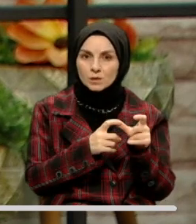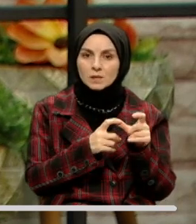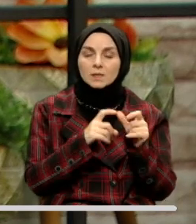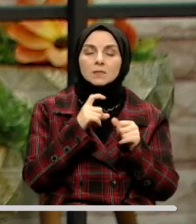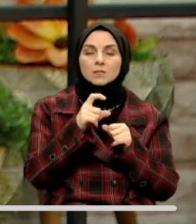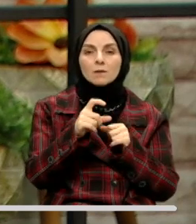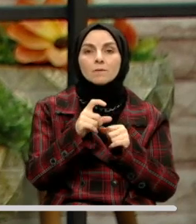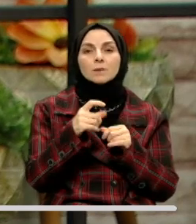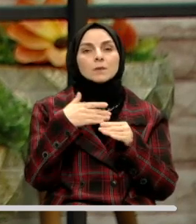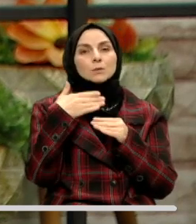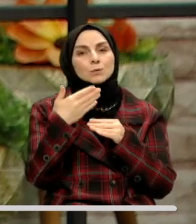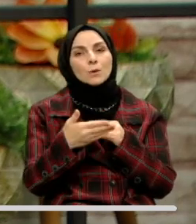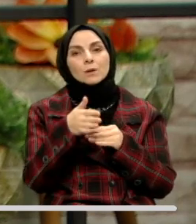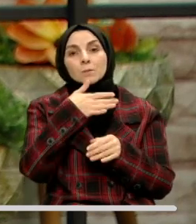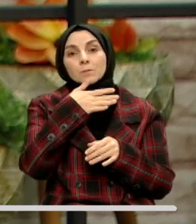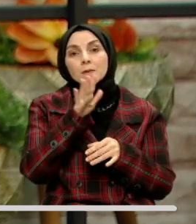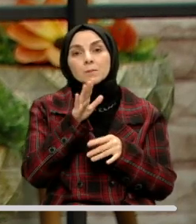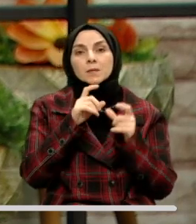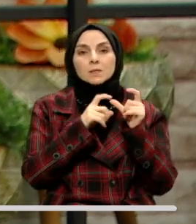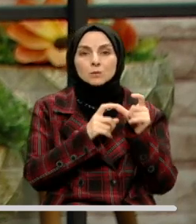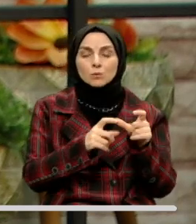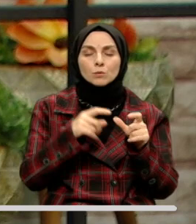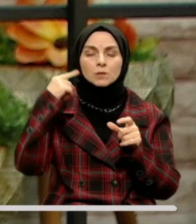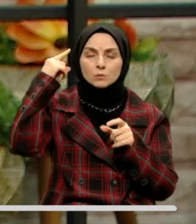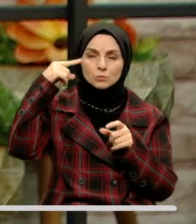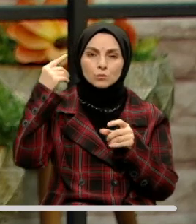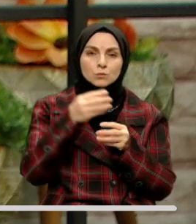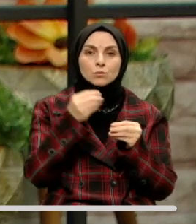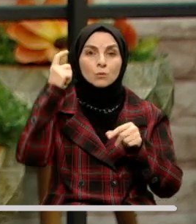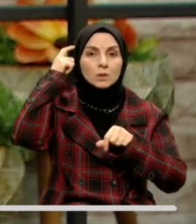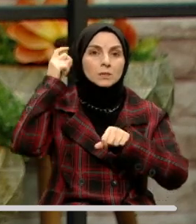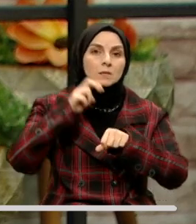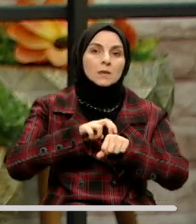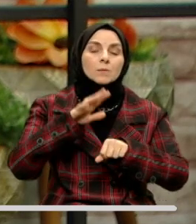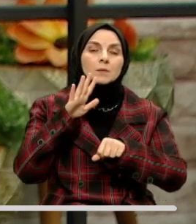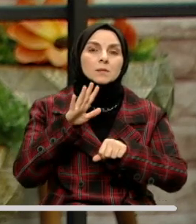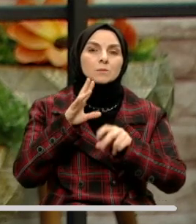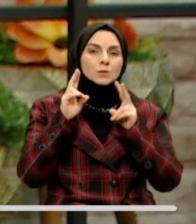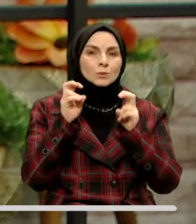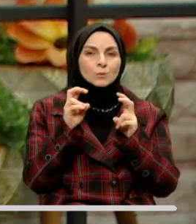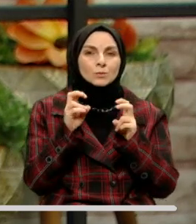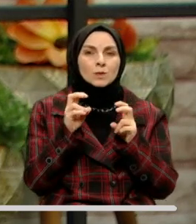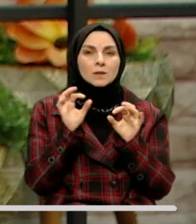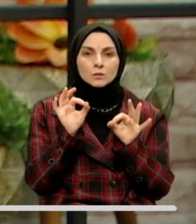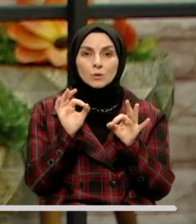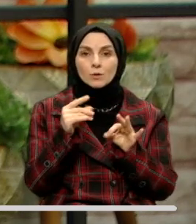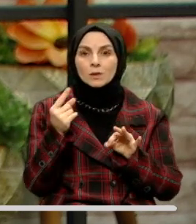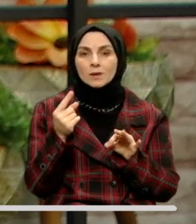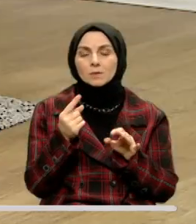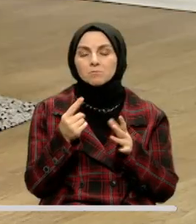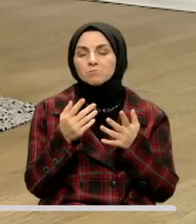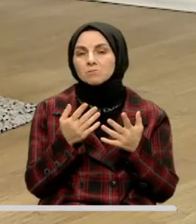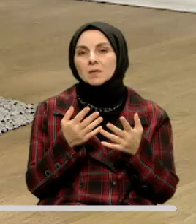süre zarfında bilmediğimiz sorular, çok hatırlayamadığımız konular zihinsel anlamda şöyle bir check